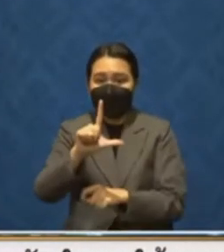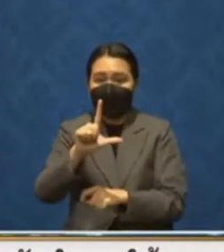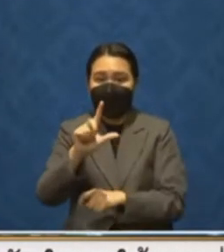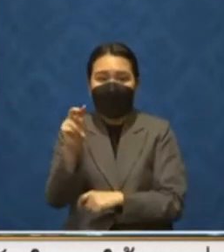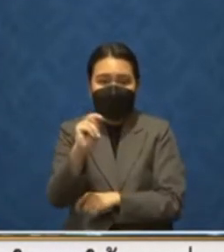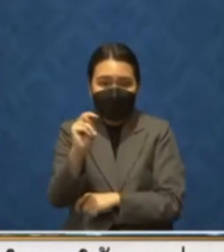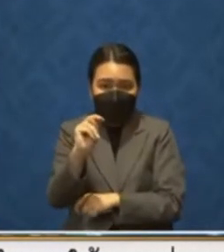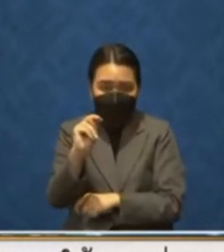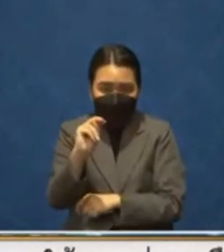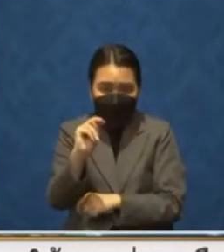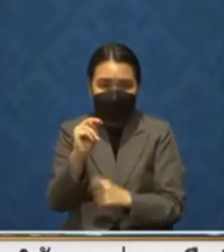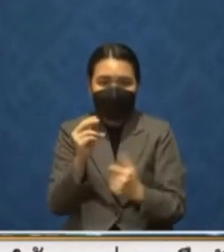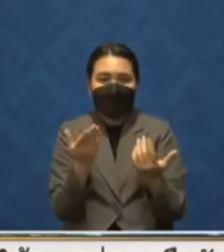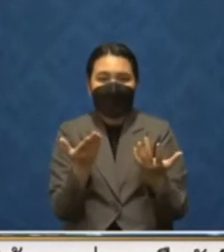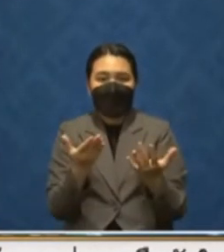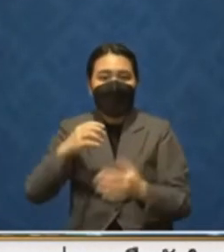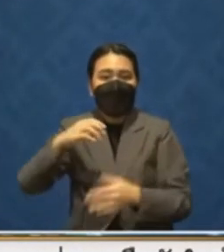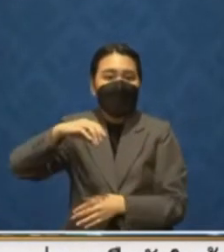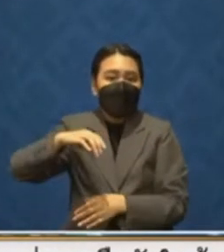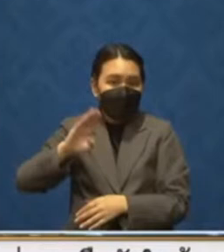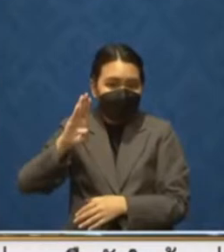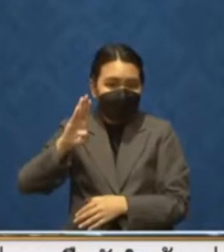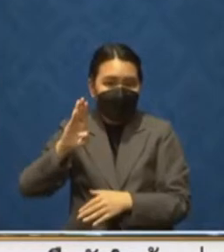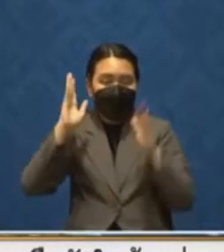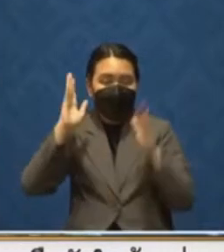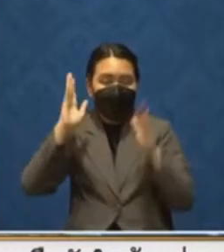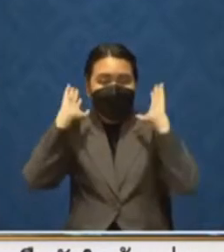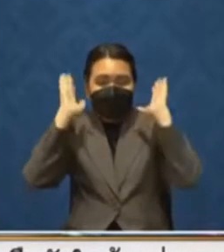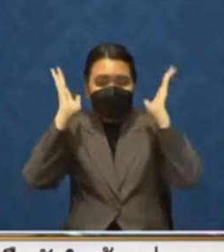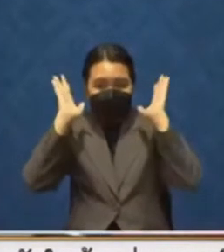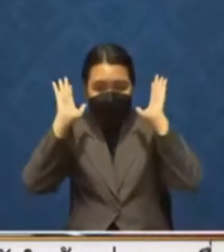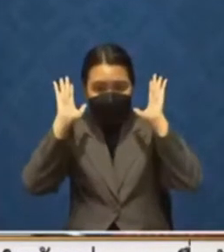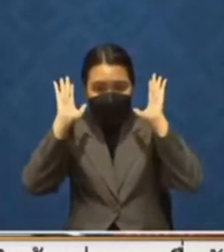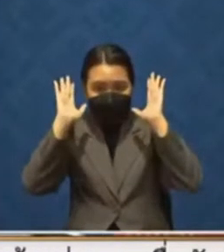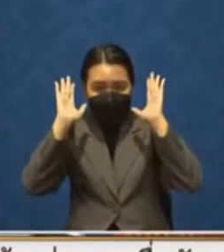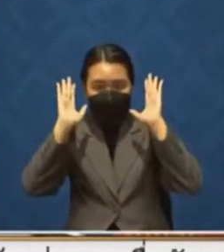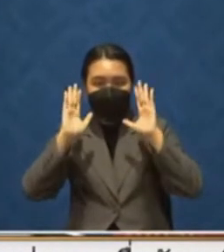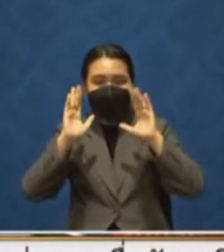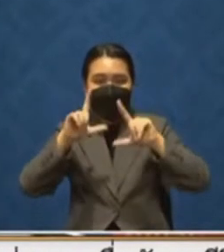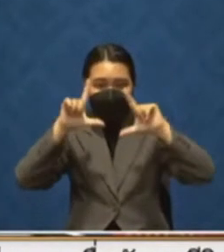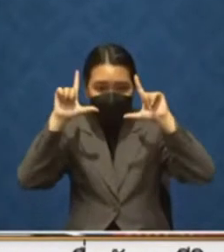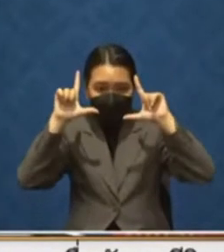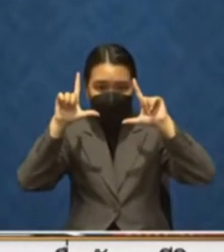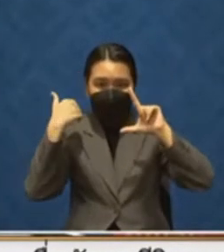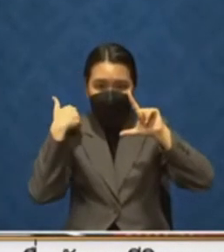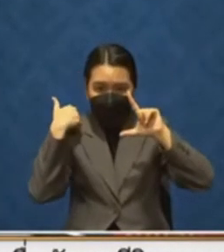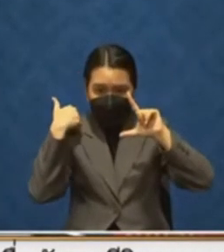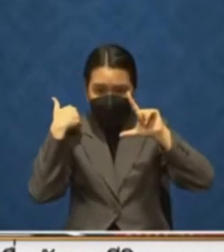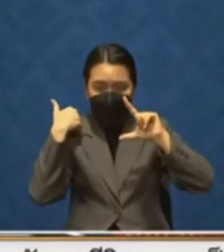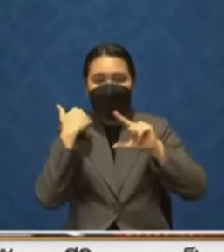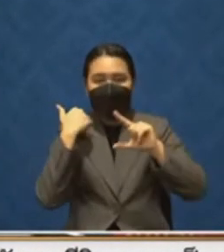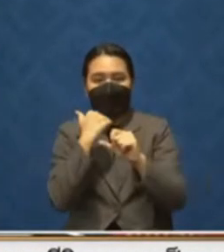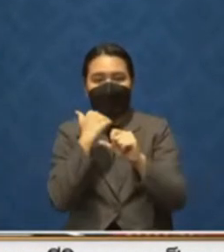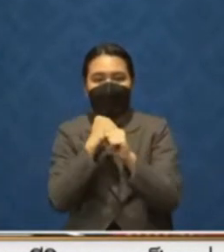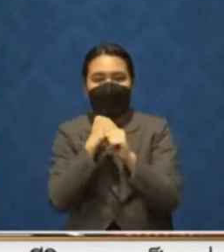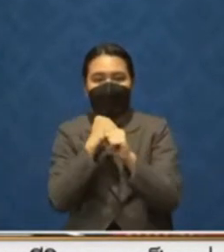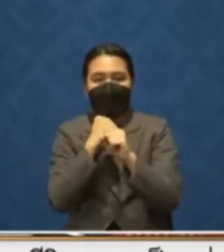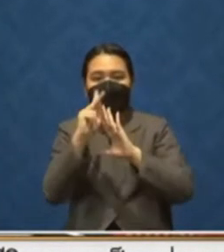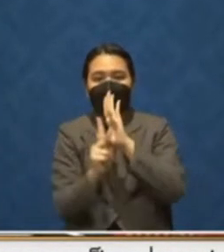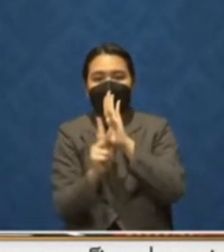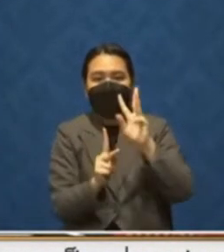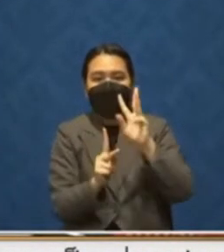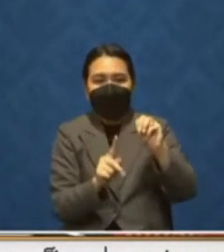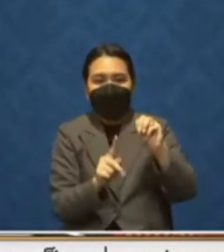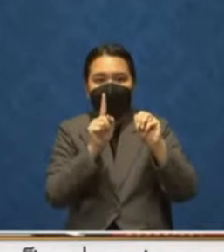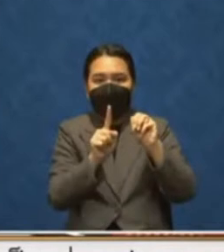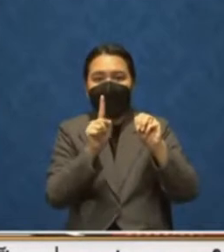อย่างบริษัทโฆษณาอย่างคุณนราตั้งต้องโดนคะแนนสอบคมคิดว่าสิ่งที่เกิดขึ้นแล้วนี้ไม่ได้ทำให้